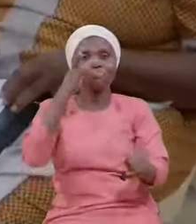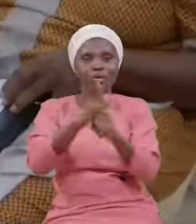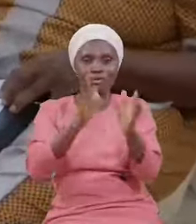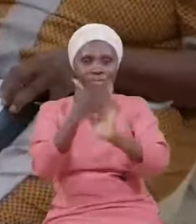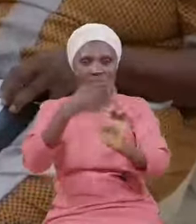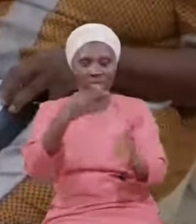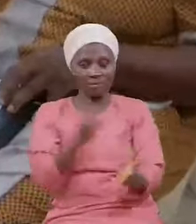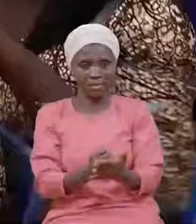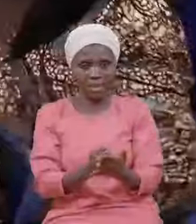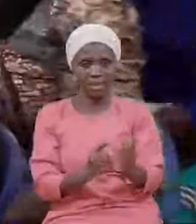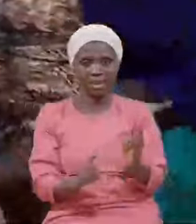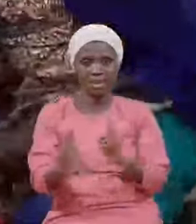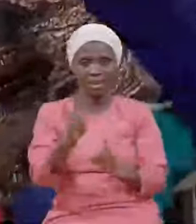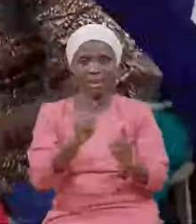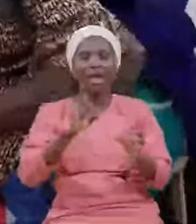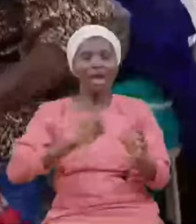je serai là.